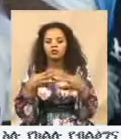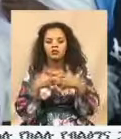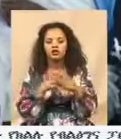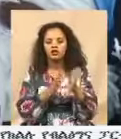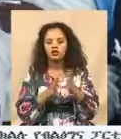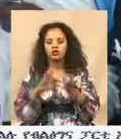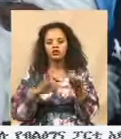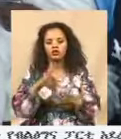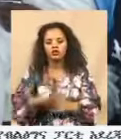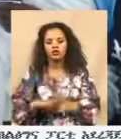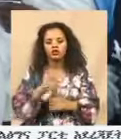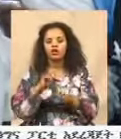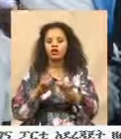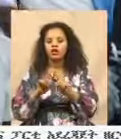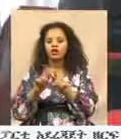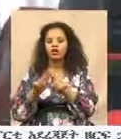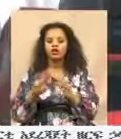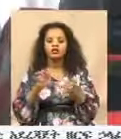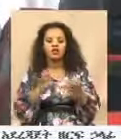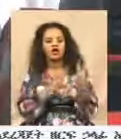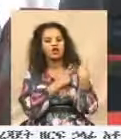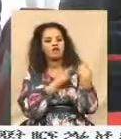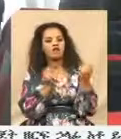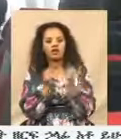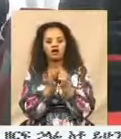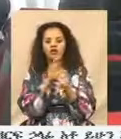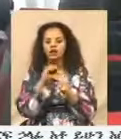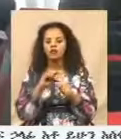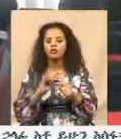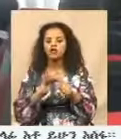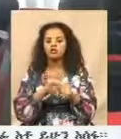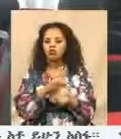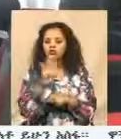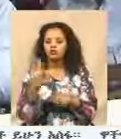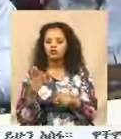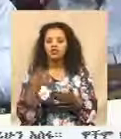በክልሉ የሚገኙ የተለያዩ የሚዲያ ኃላፊዎችና ባለሙያዎችም ተሳትፈዋል።